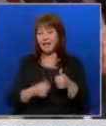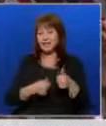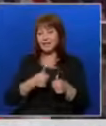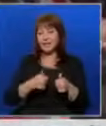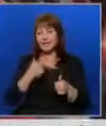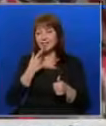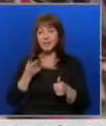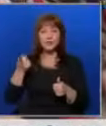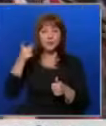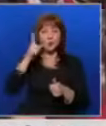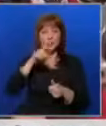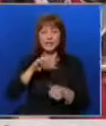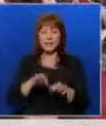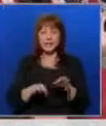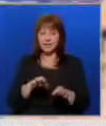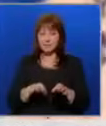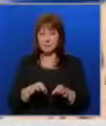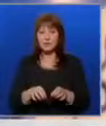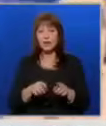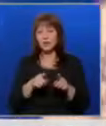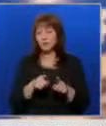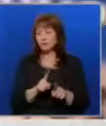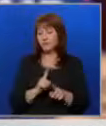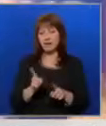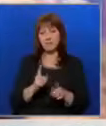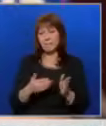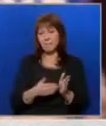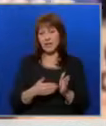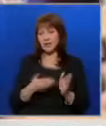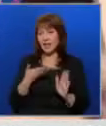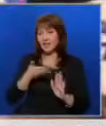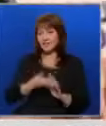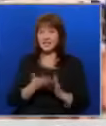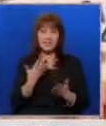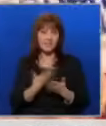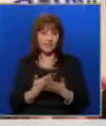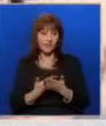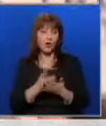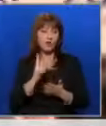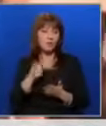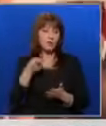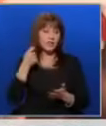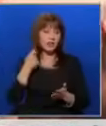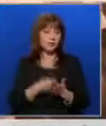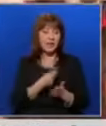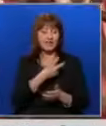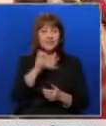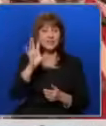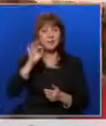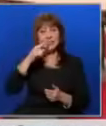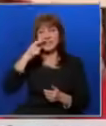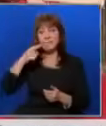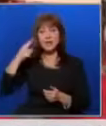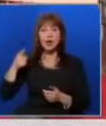разлика от другите 4 дела срещу него, това не крие опасност да влезе в затвора, но може да бъде глобен с 250 милиона долара и да му